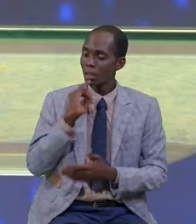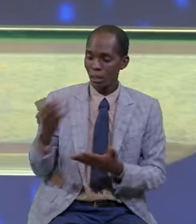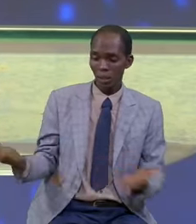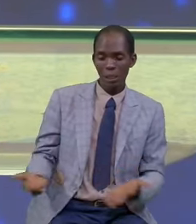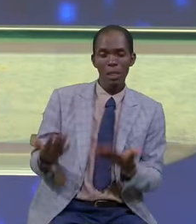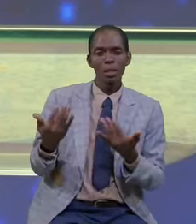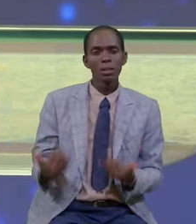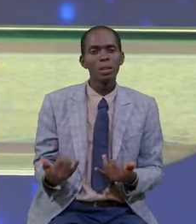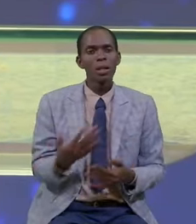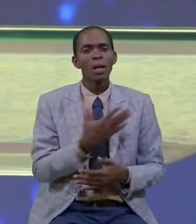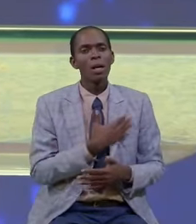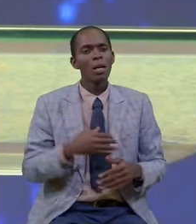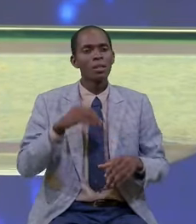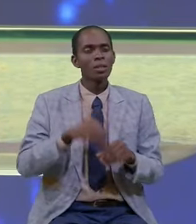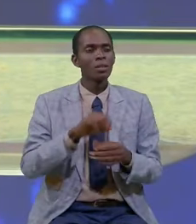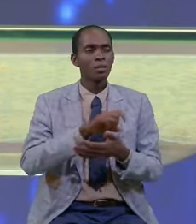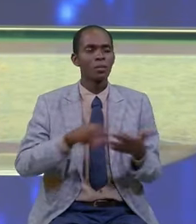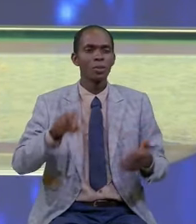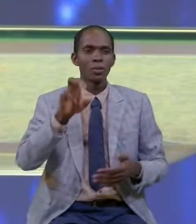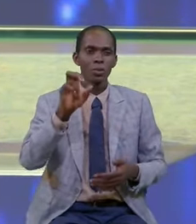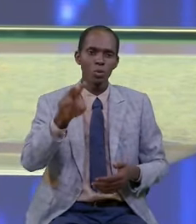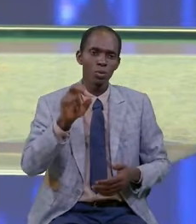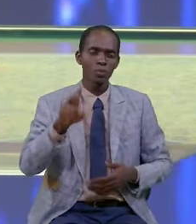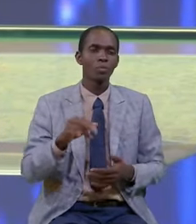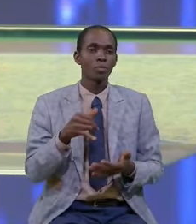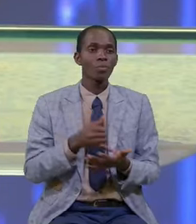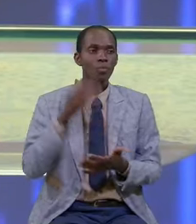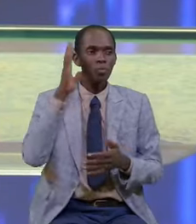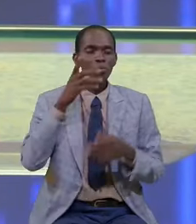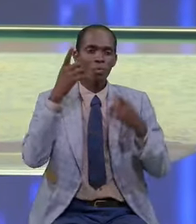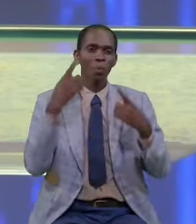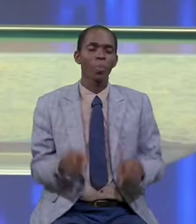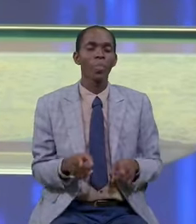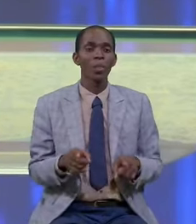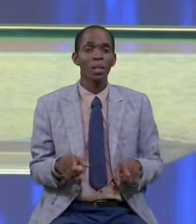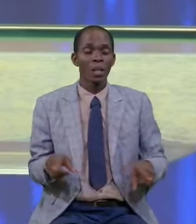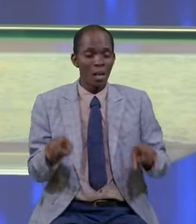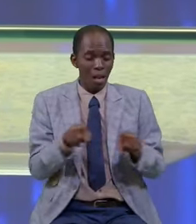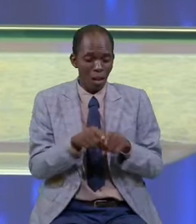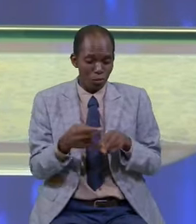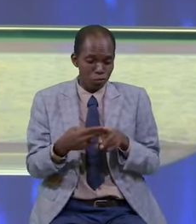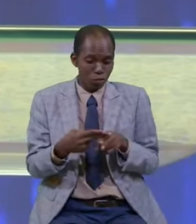va dire à ton maître, voici Élie. Verset 12. Puis, lorsque je t'aurai quitté,